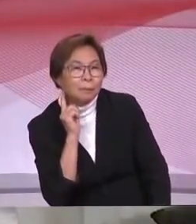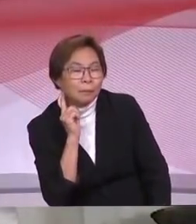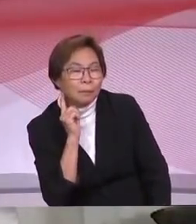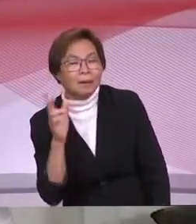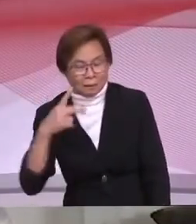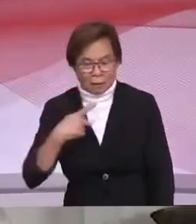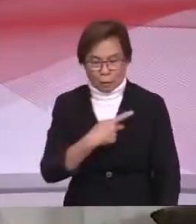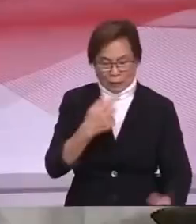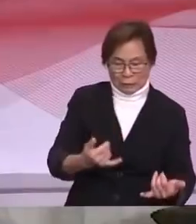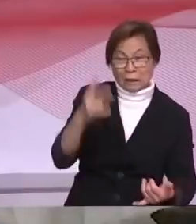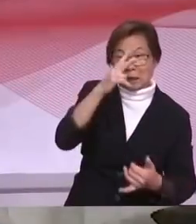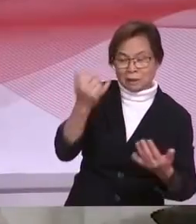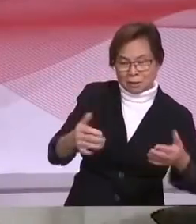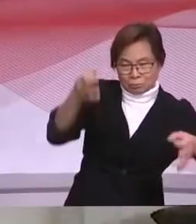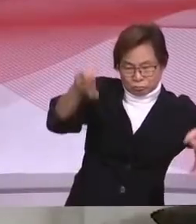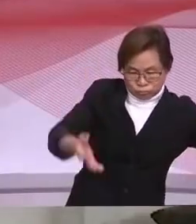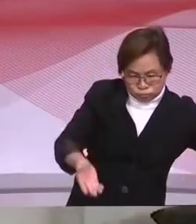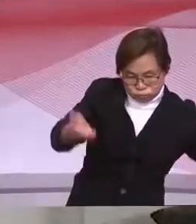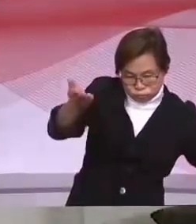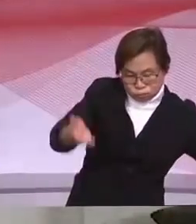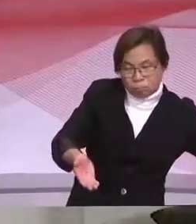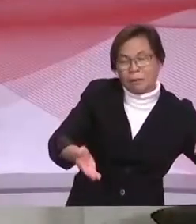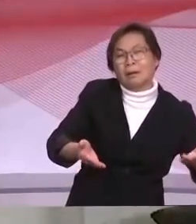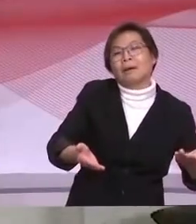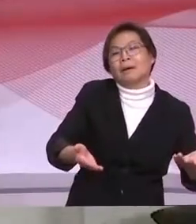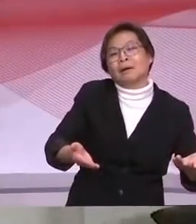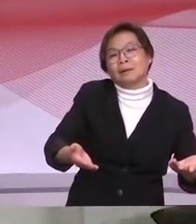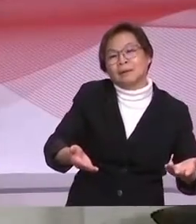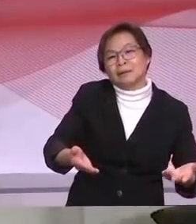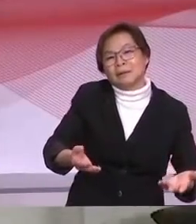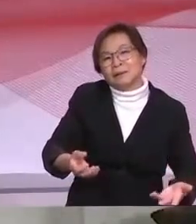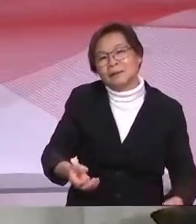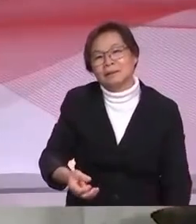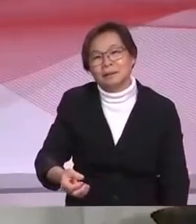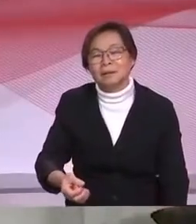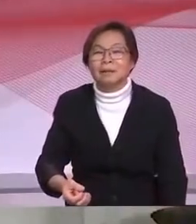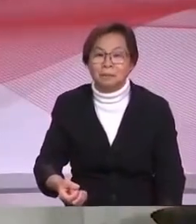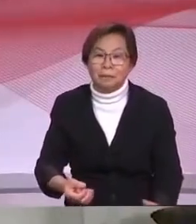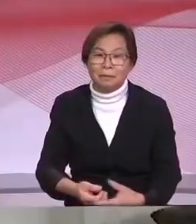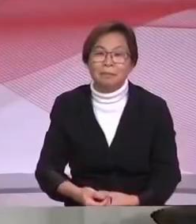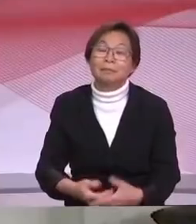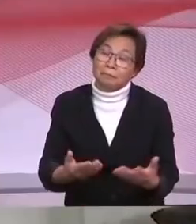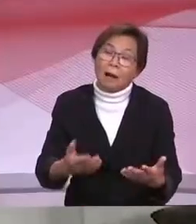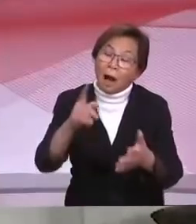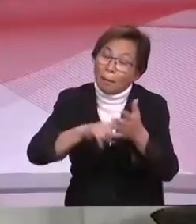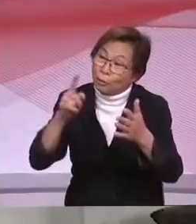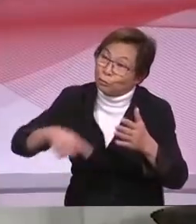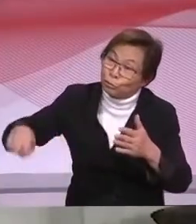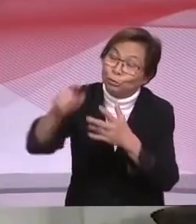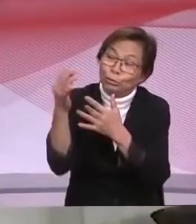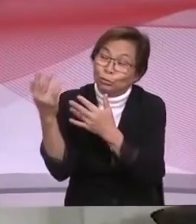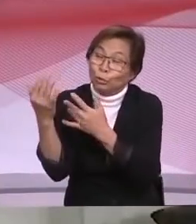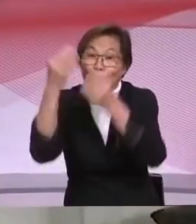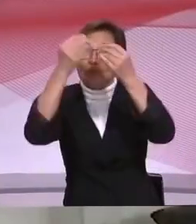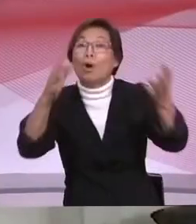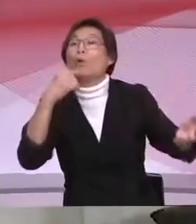sedang mempertimbangkan dan insya-Allah apa yang dinanti-nantikan tersebut akan diumumkan oleh Yang